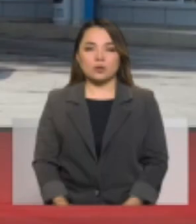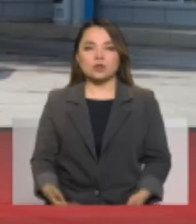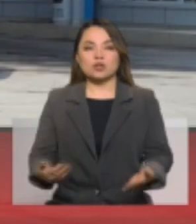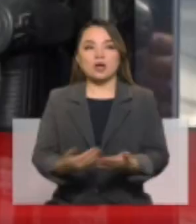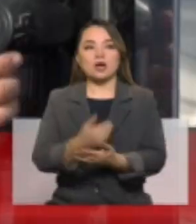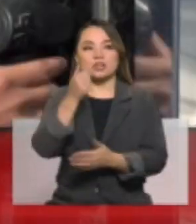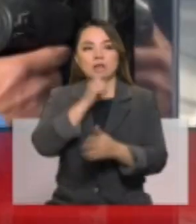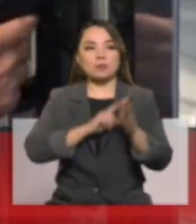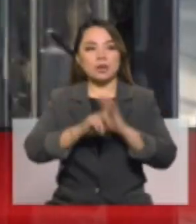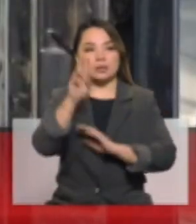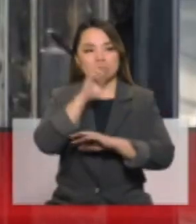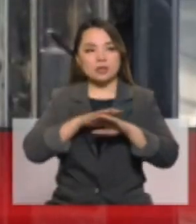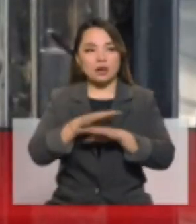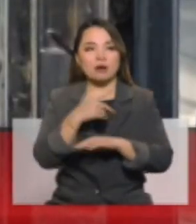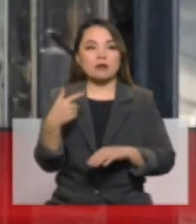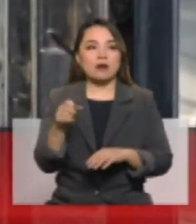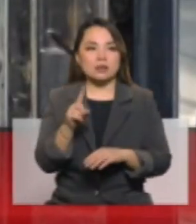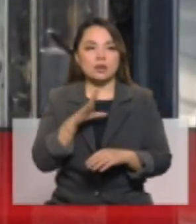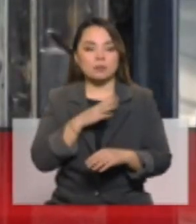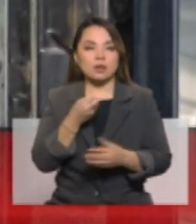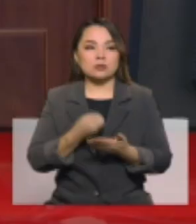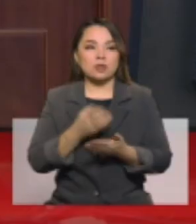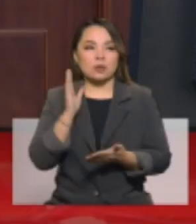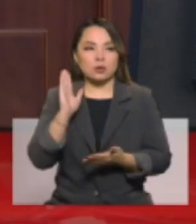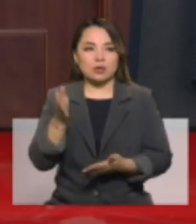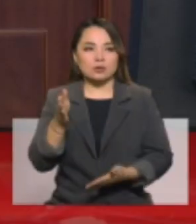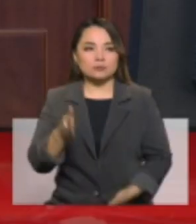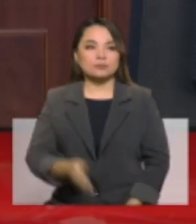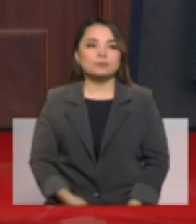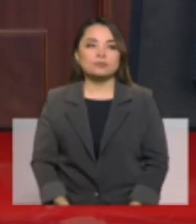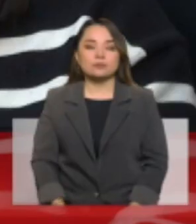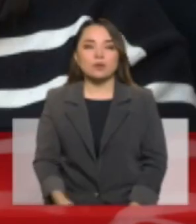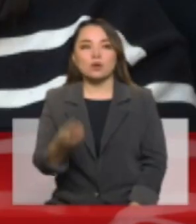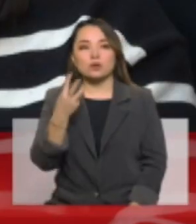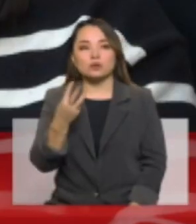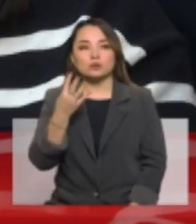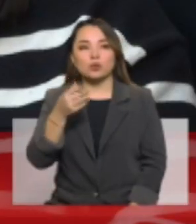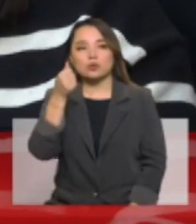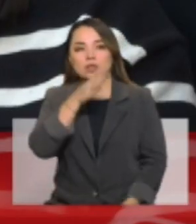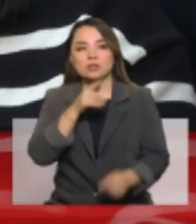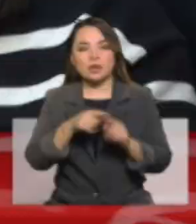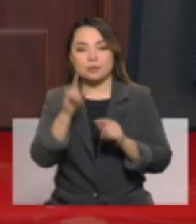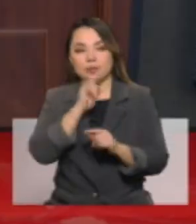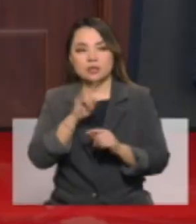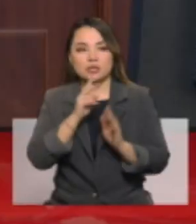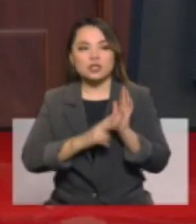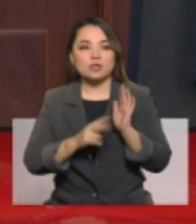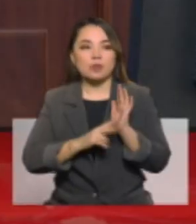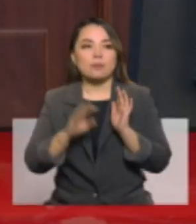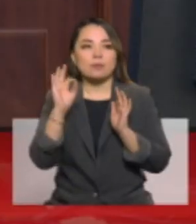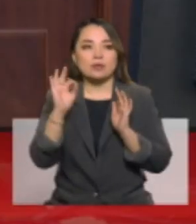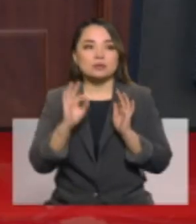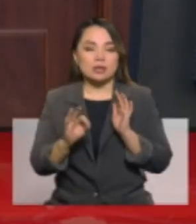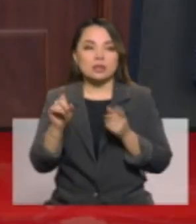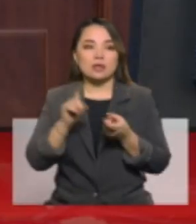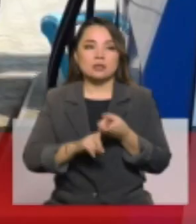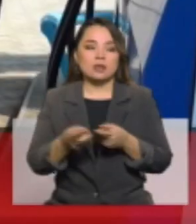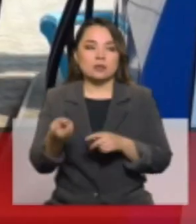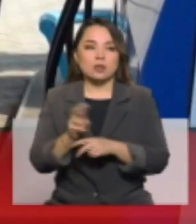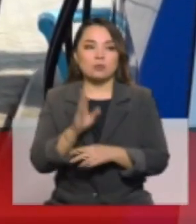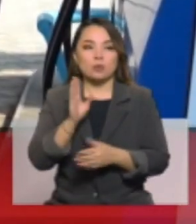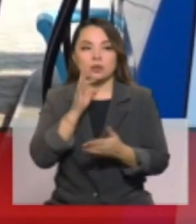Жаңа жылдан бастап елімізде сұйытылған газ қымбаттайды. 3-4 жылдың ішінде бензиннің 70%-ына келеміз